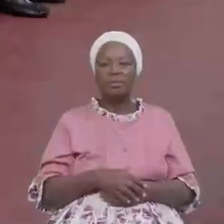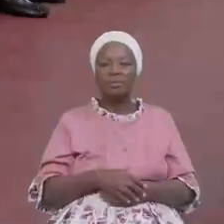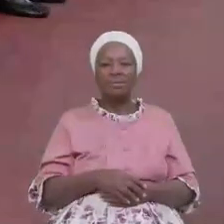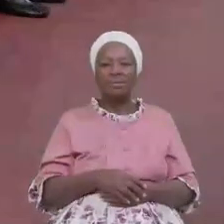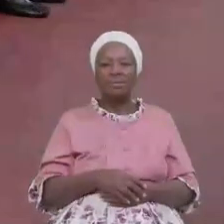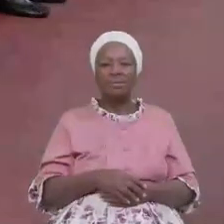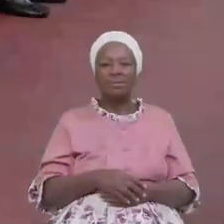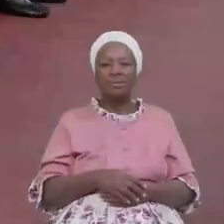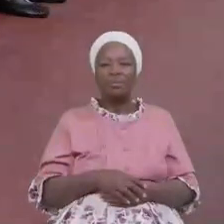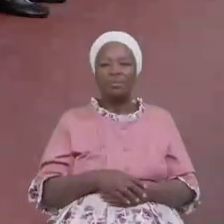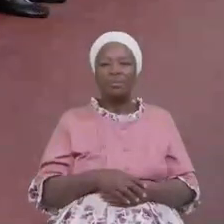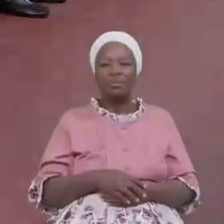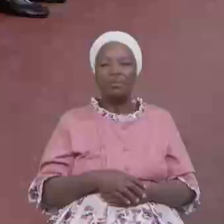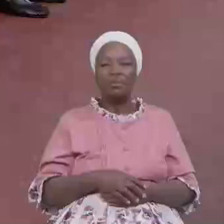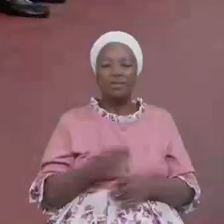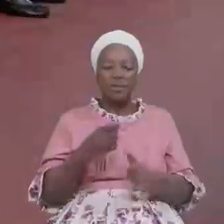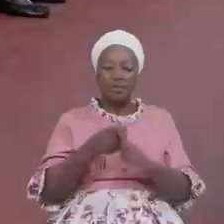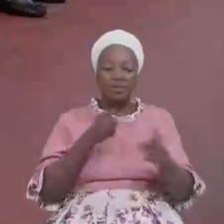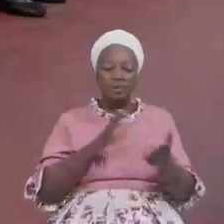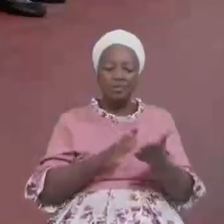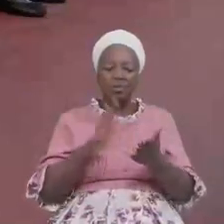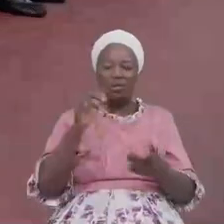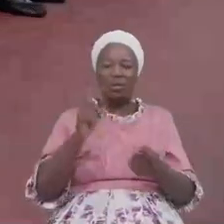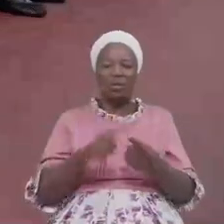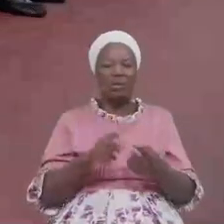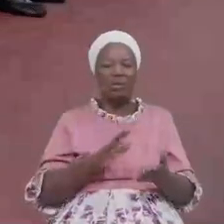de gloire en gloire.